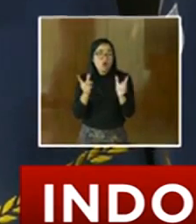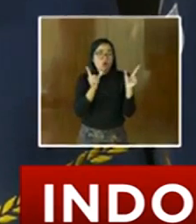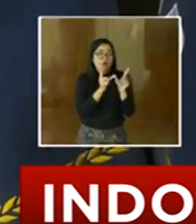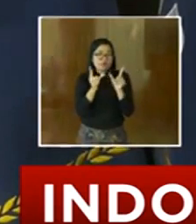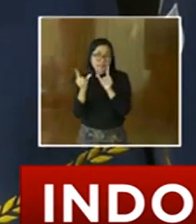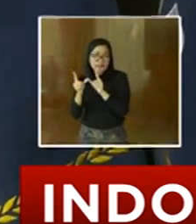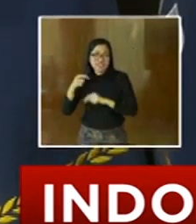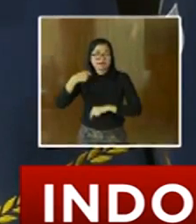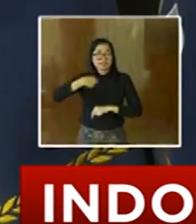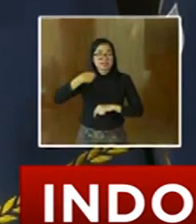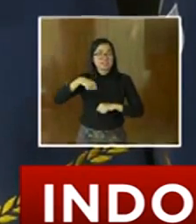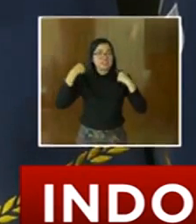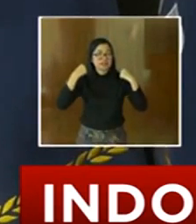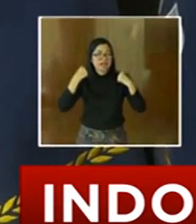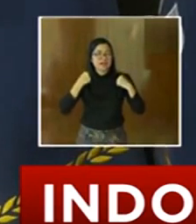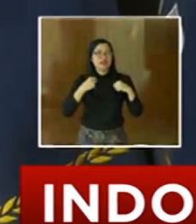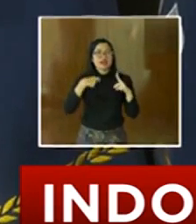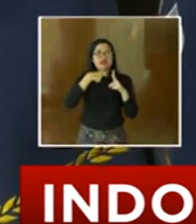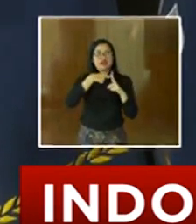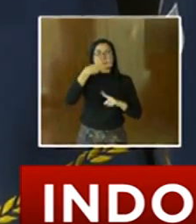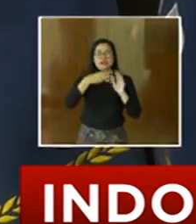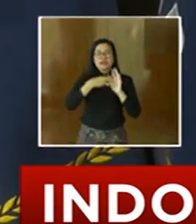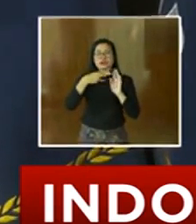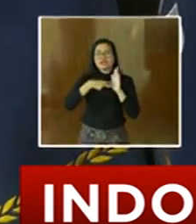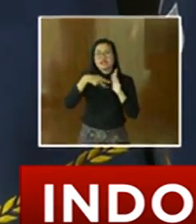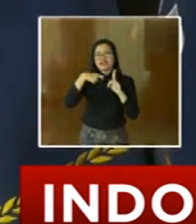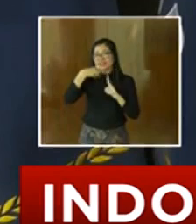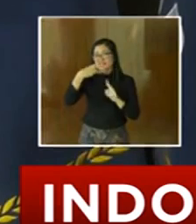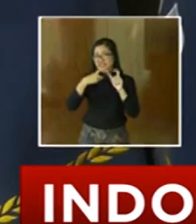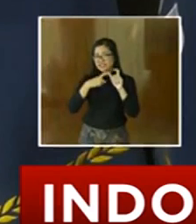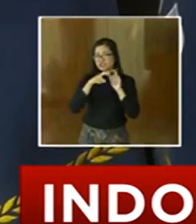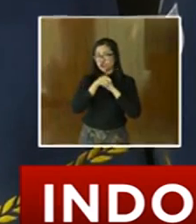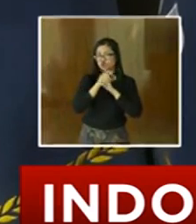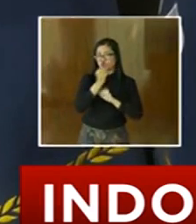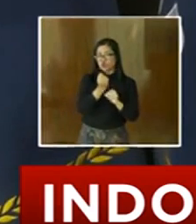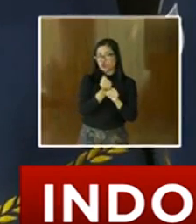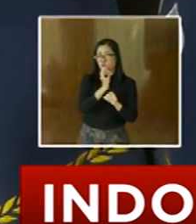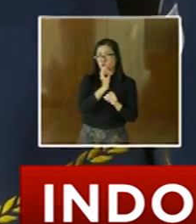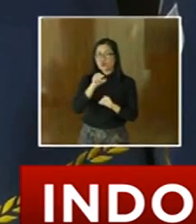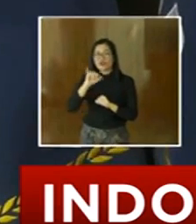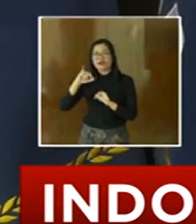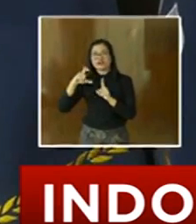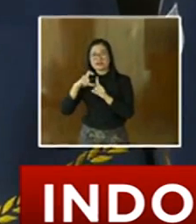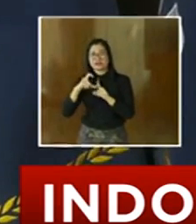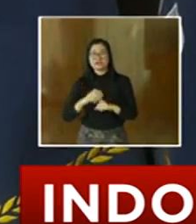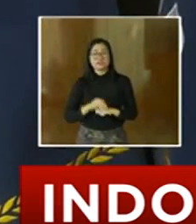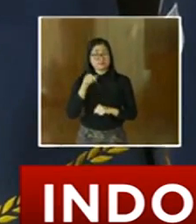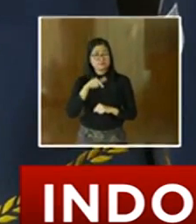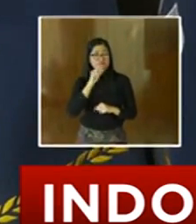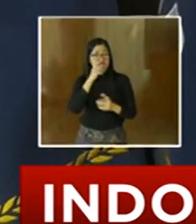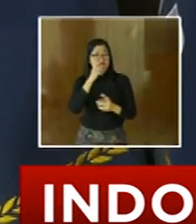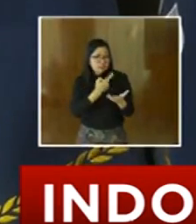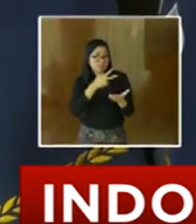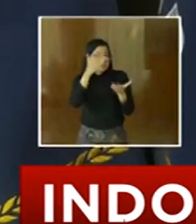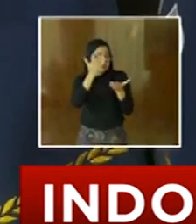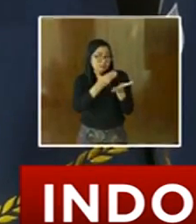dot.co.id kemenkes.go.id di sana kita bisa melihat update data yang selalu bergerak ada